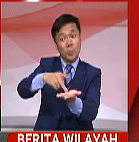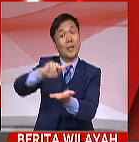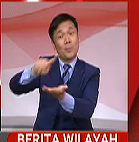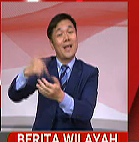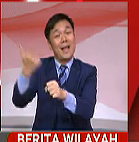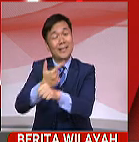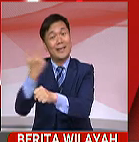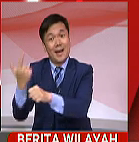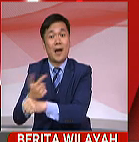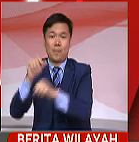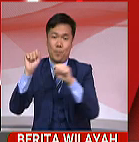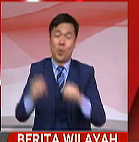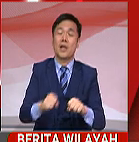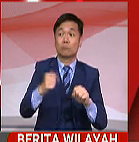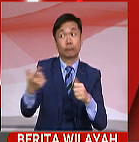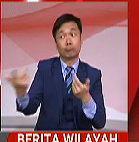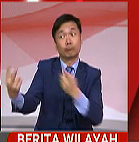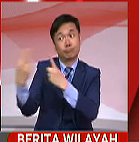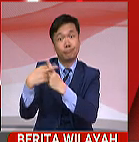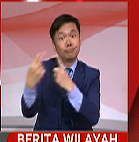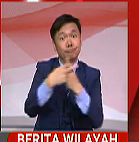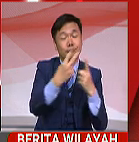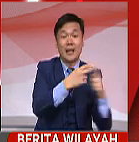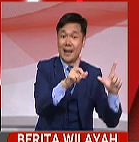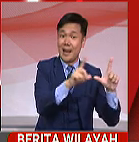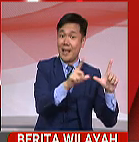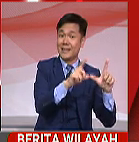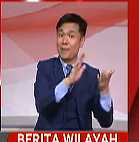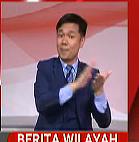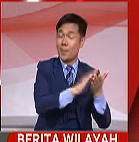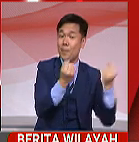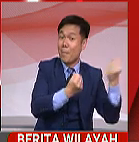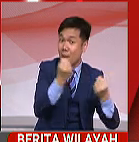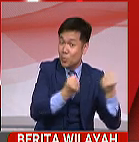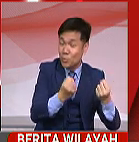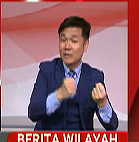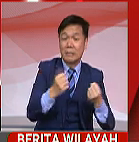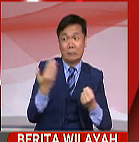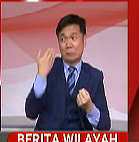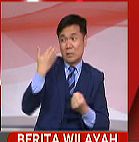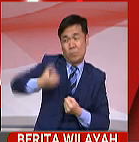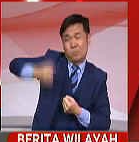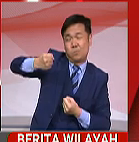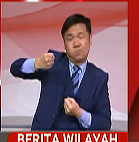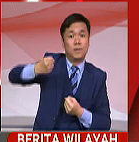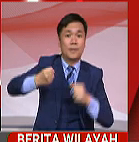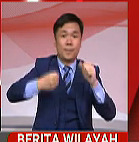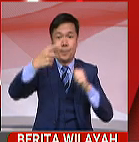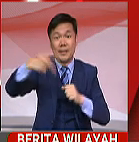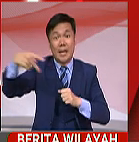latihan melaksanakan proses permohonan berkaitan lesen memandu yang tertangguh sejak Perintah Kawalan Pergerakan